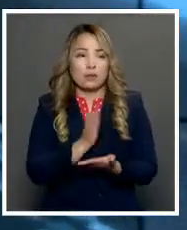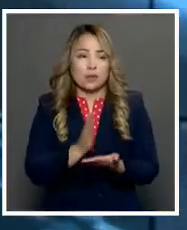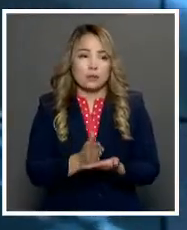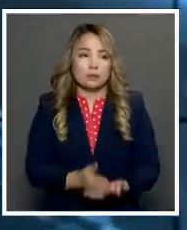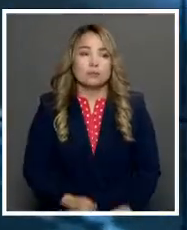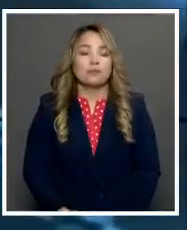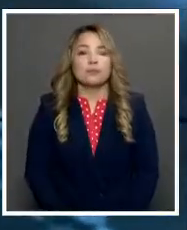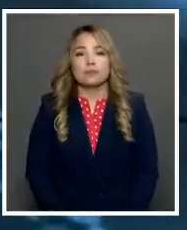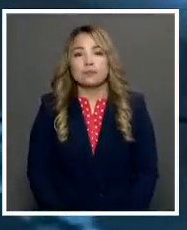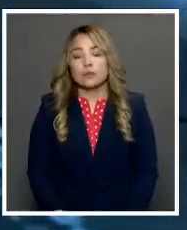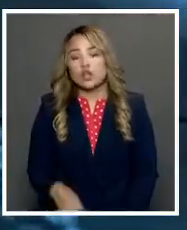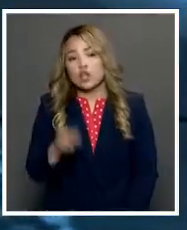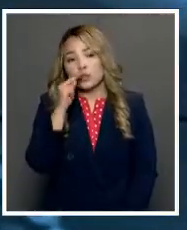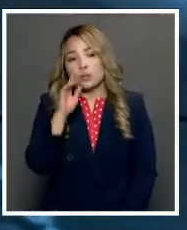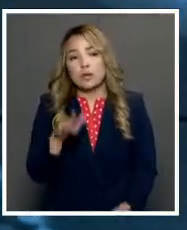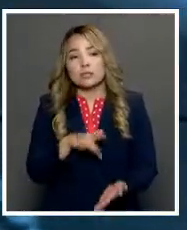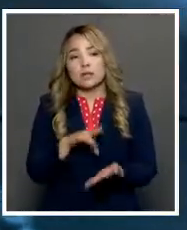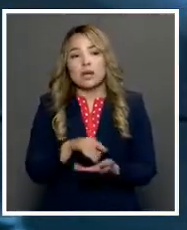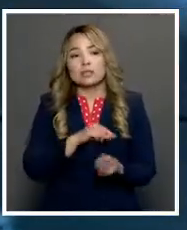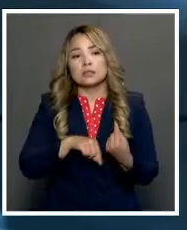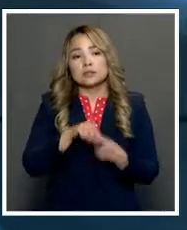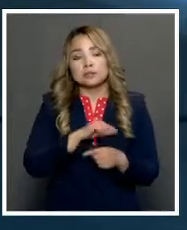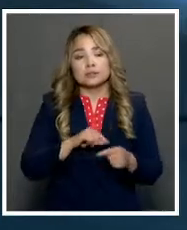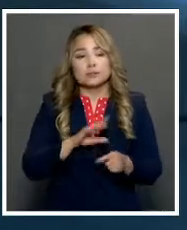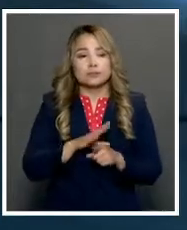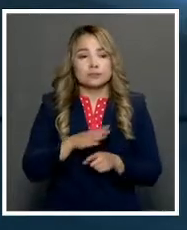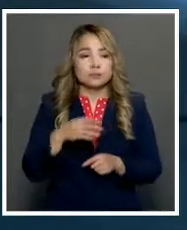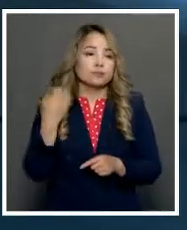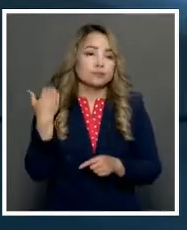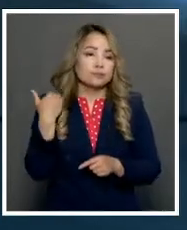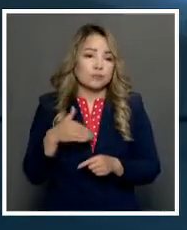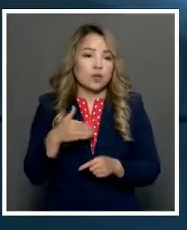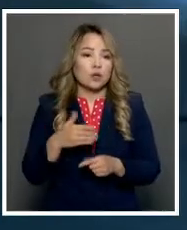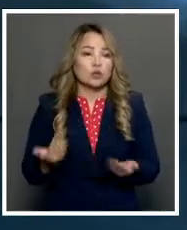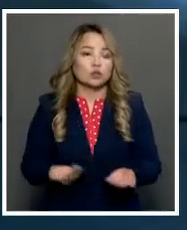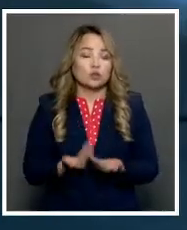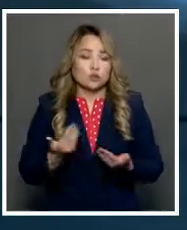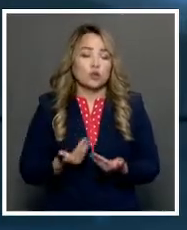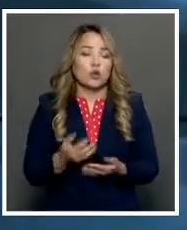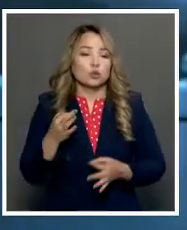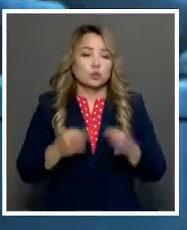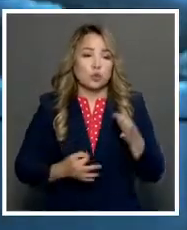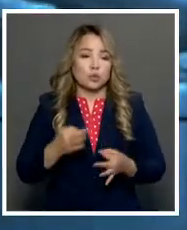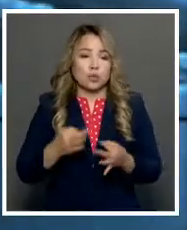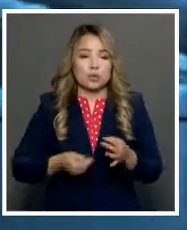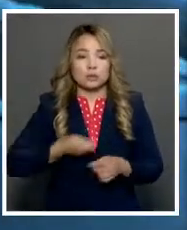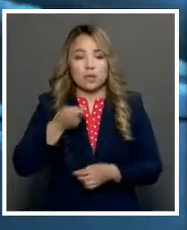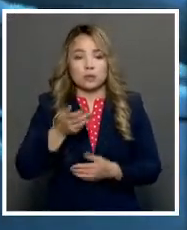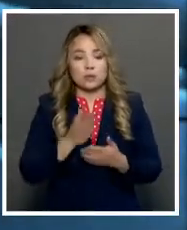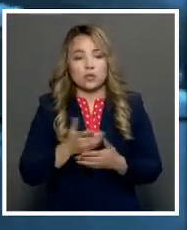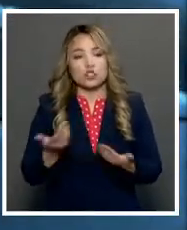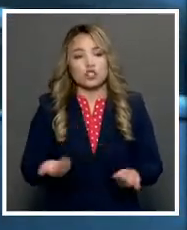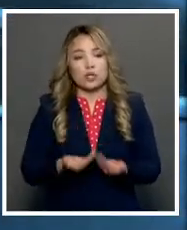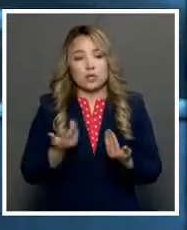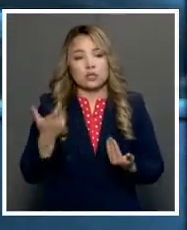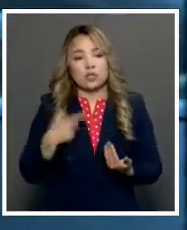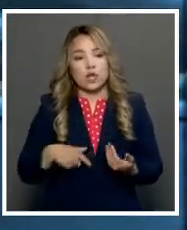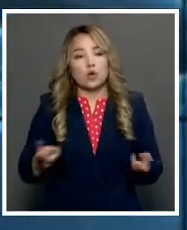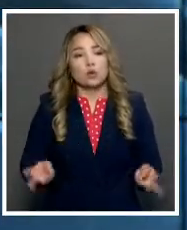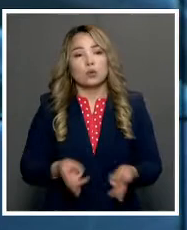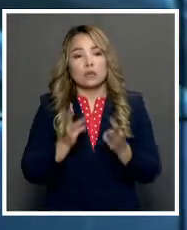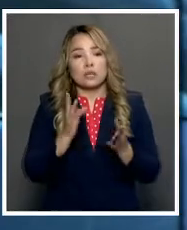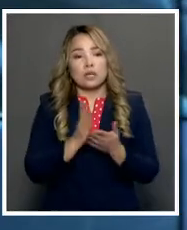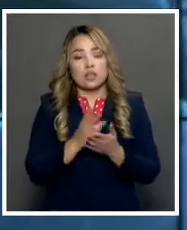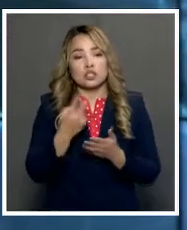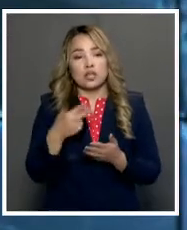Ел жаңалықтарына оралайық. Шымкентте кәсіпкердің басын балтамен шауып өлтірген тұрғын сотталды. Жәбірленуші тірідей өртеп жіберген жігіт 20